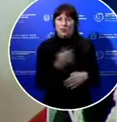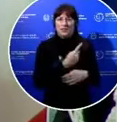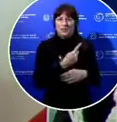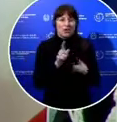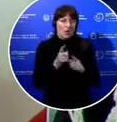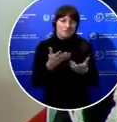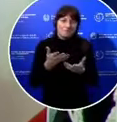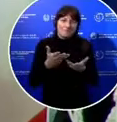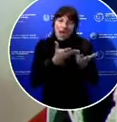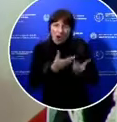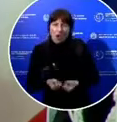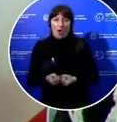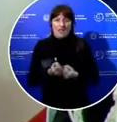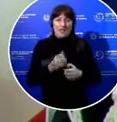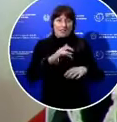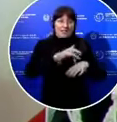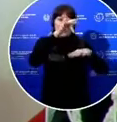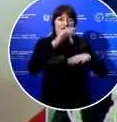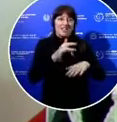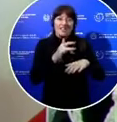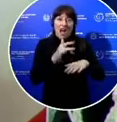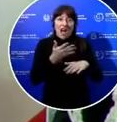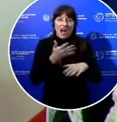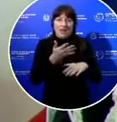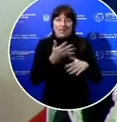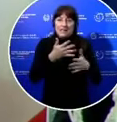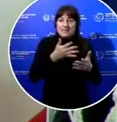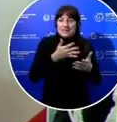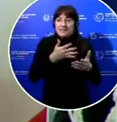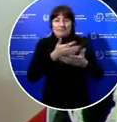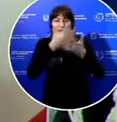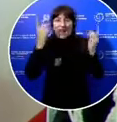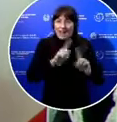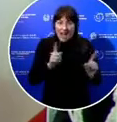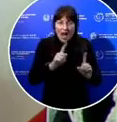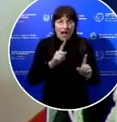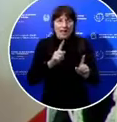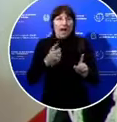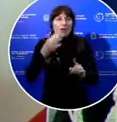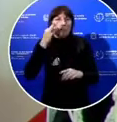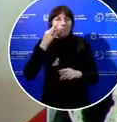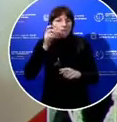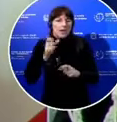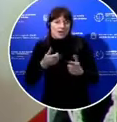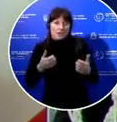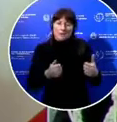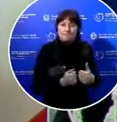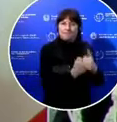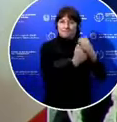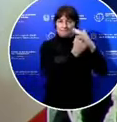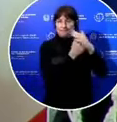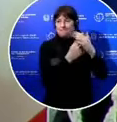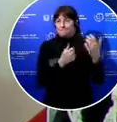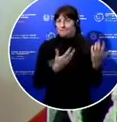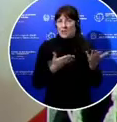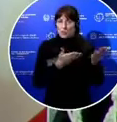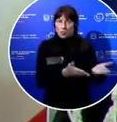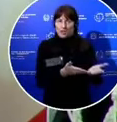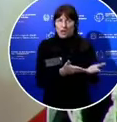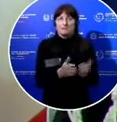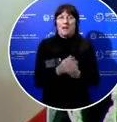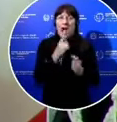fragilità anche quando è ancora ambivalente, anche se ricade. L'approccio deve essere integrale. Non è